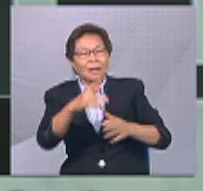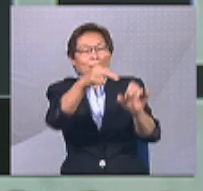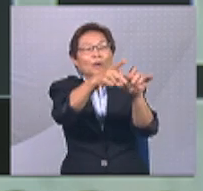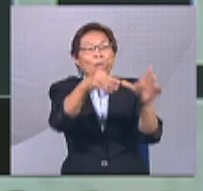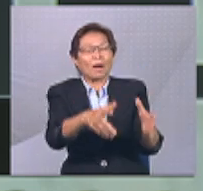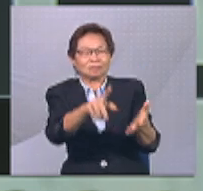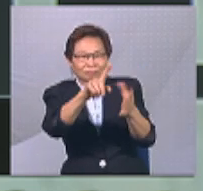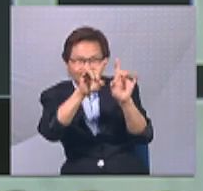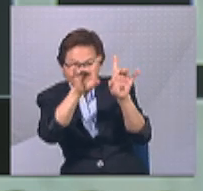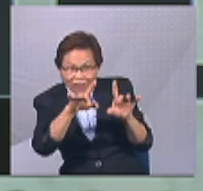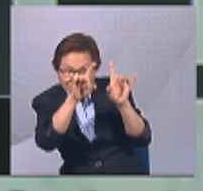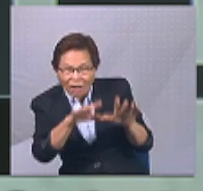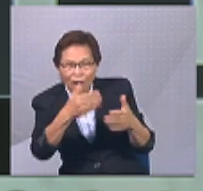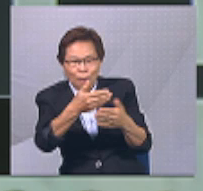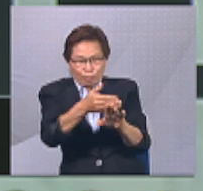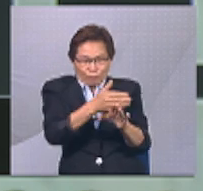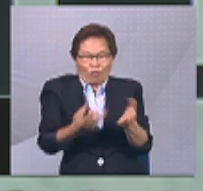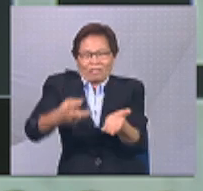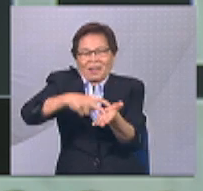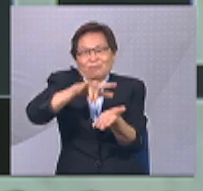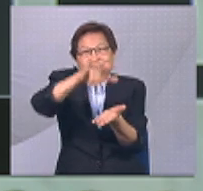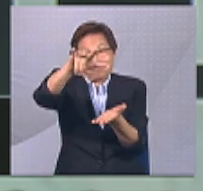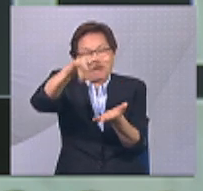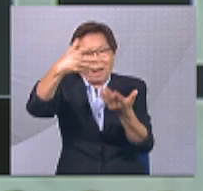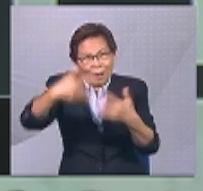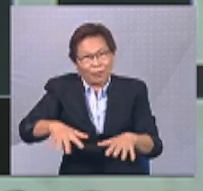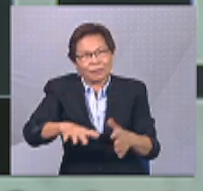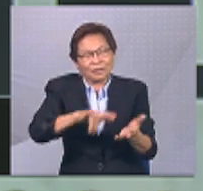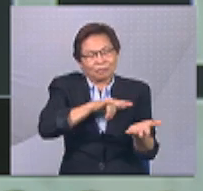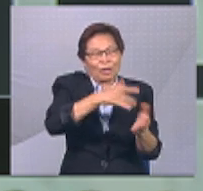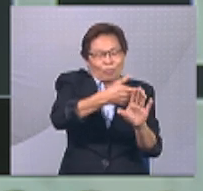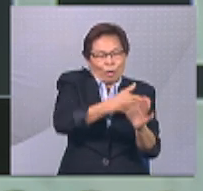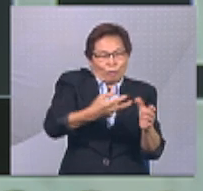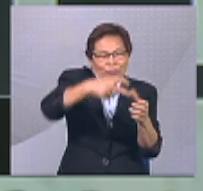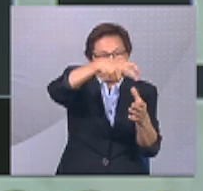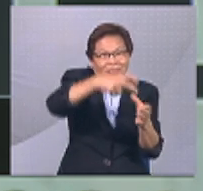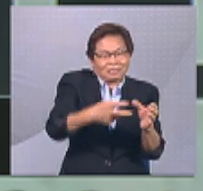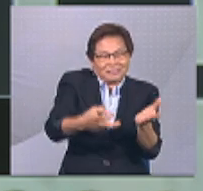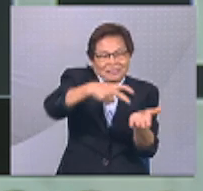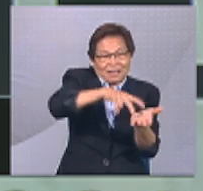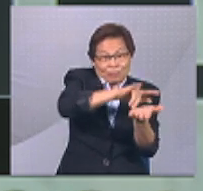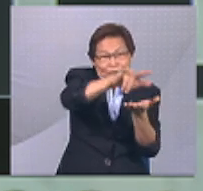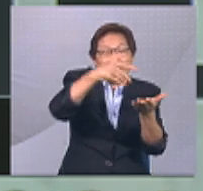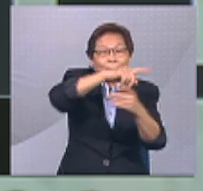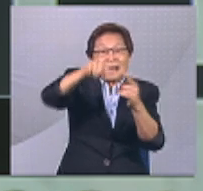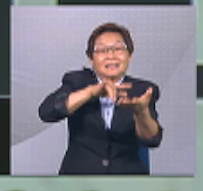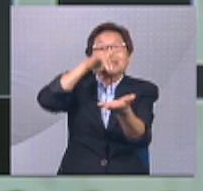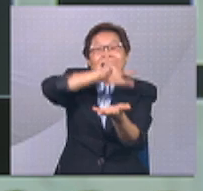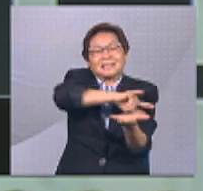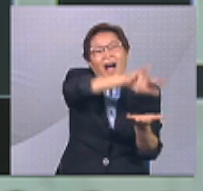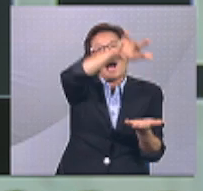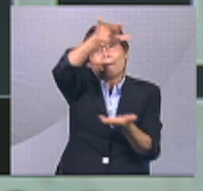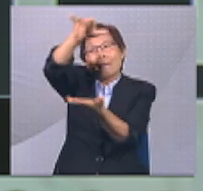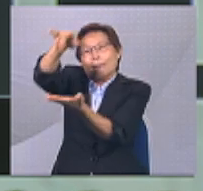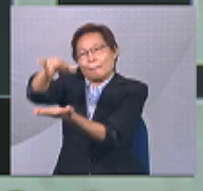penumpang sebelum mereka menaiki pesawat, iaitu sebelum dan apabila mereka sampai ke destinasi sama ada di